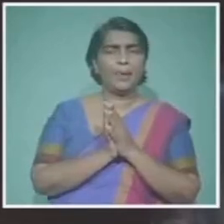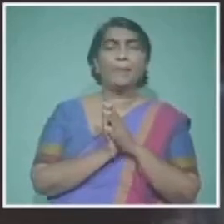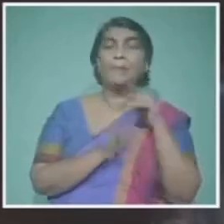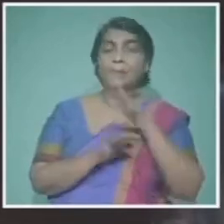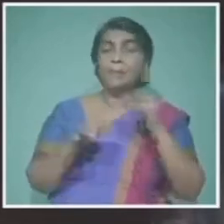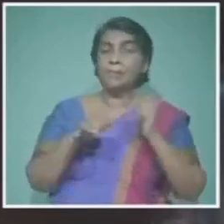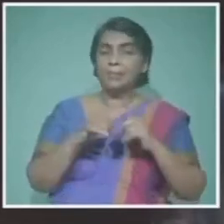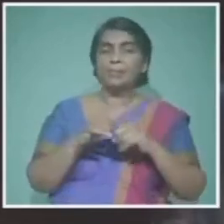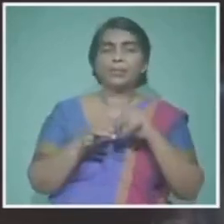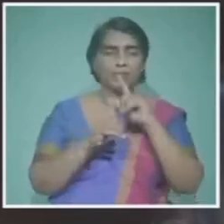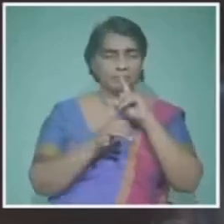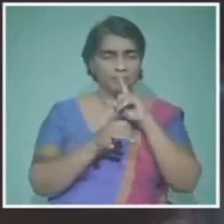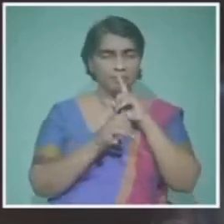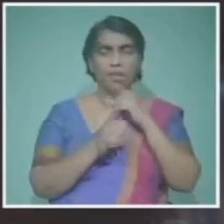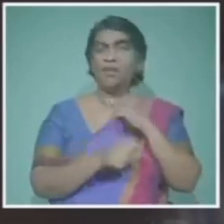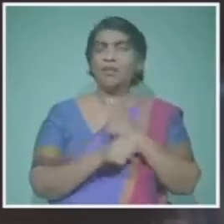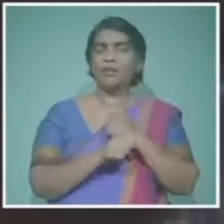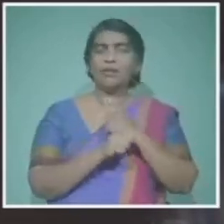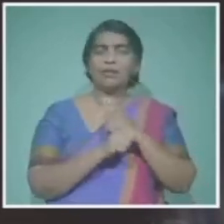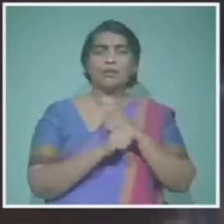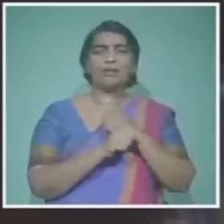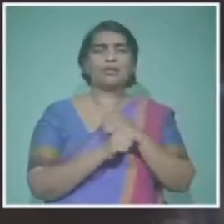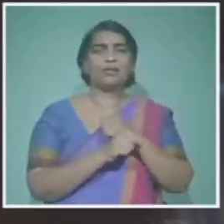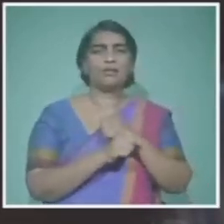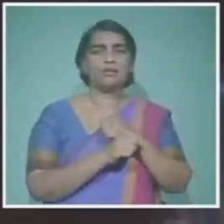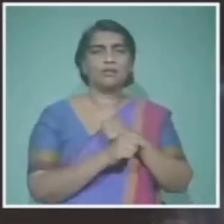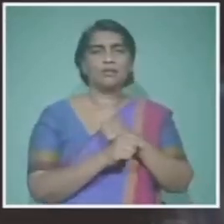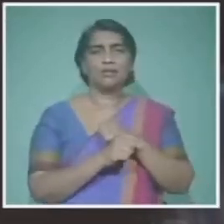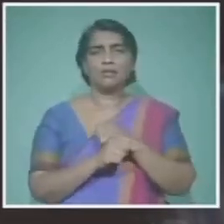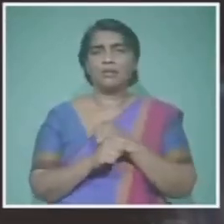Hari Jumaat kerana kita ialah anduwa. Anduwa ini dengan mitra mitra di mana ini. Mitra di mana? Mungkin kita dikah.